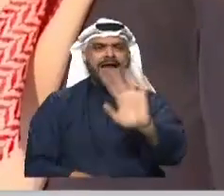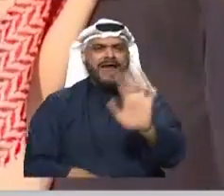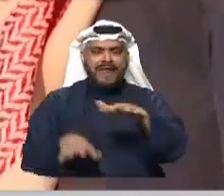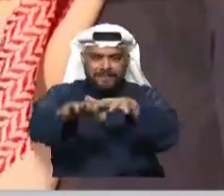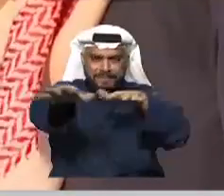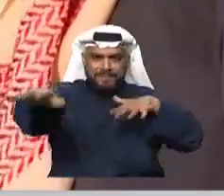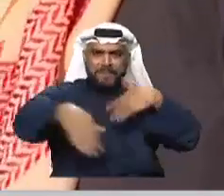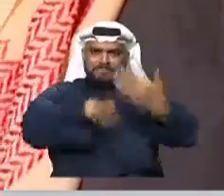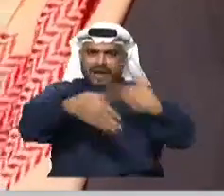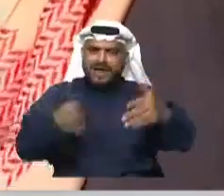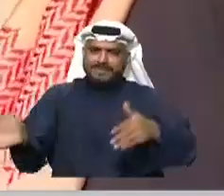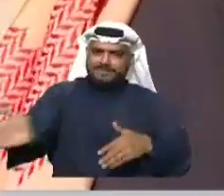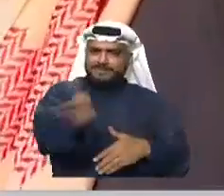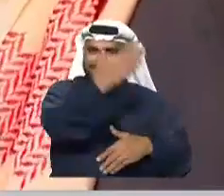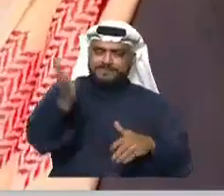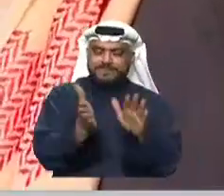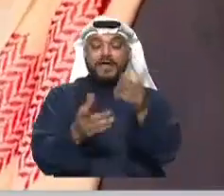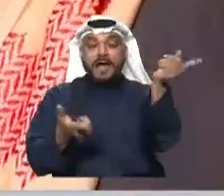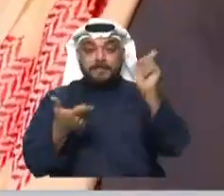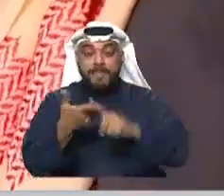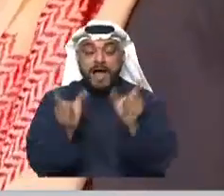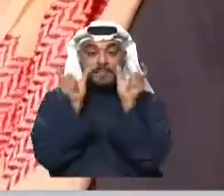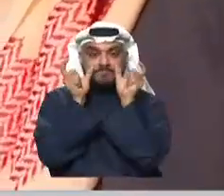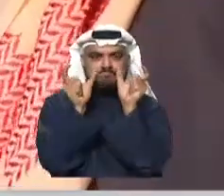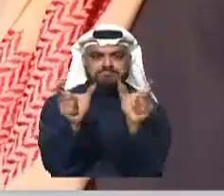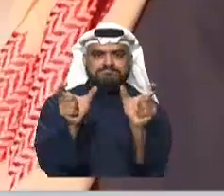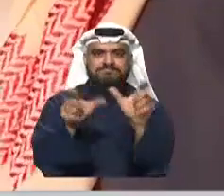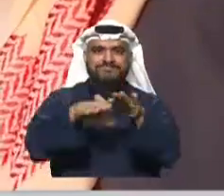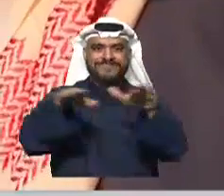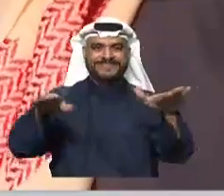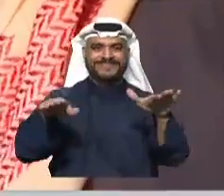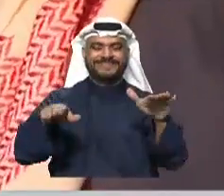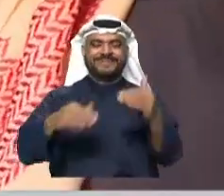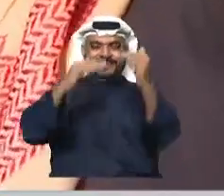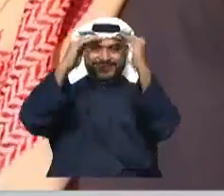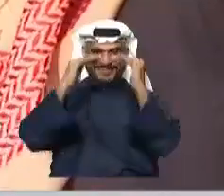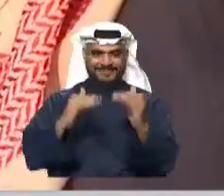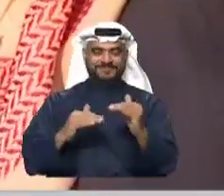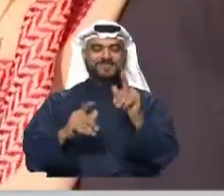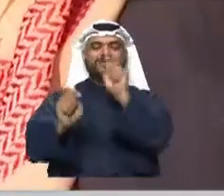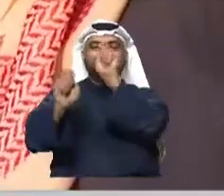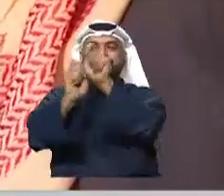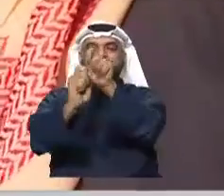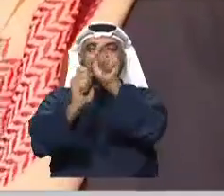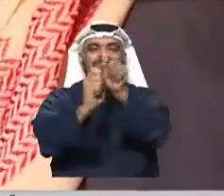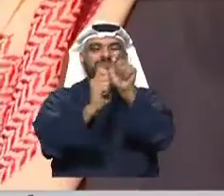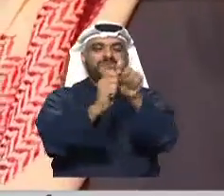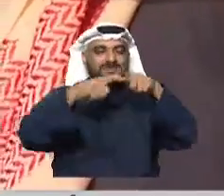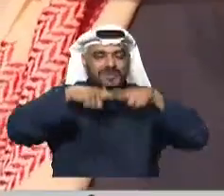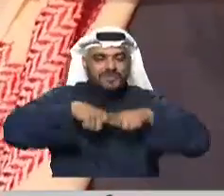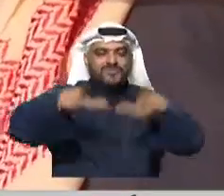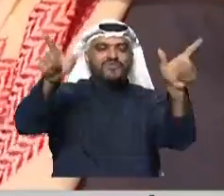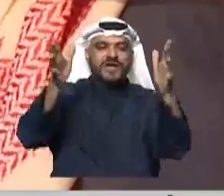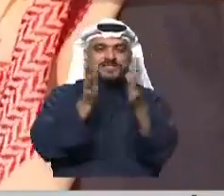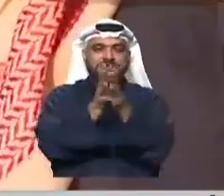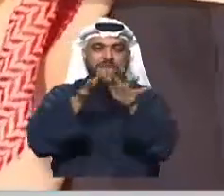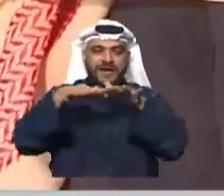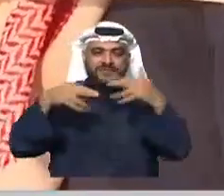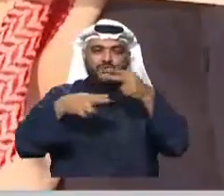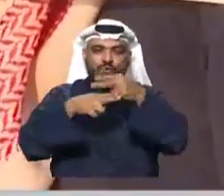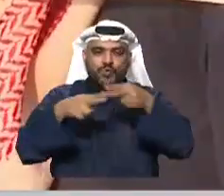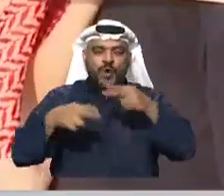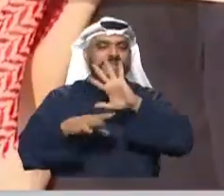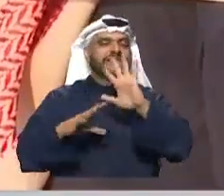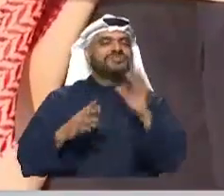ضبط الامن بشكل كبير، هذا في جانب. في الجانب الاخر، ما الكلمه التي توجه اليوم للجماهير الكويتيه والخليجيه